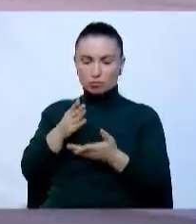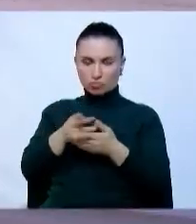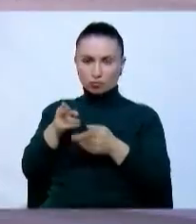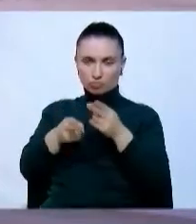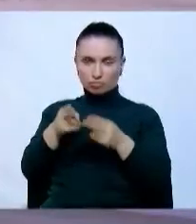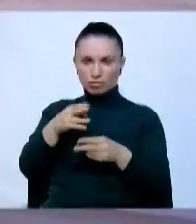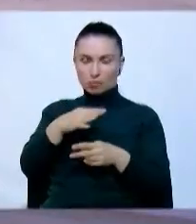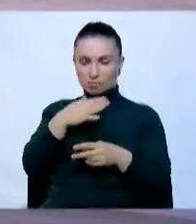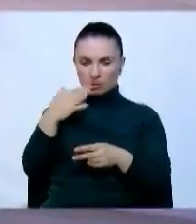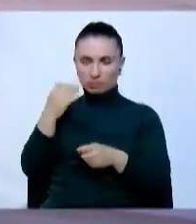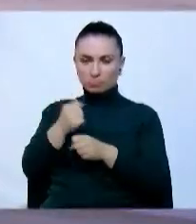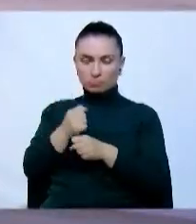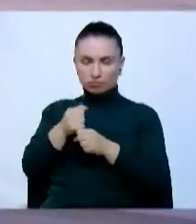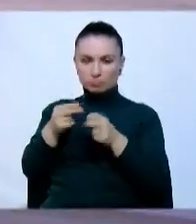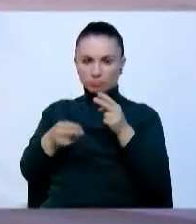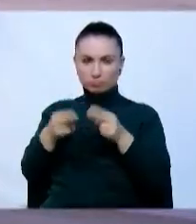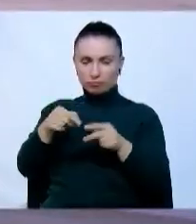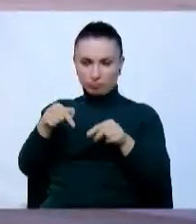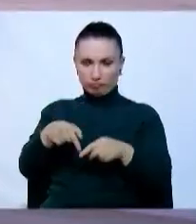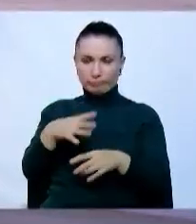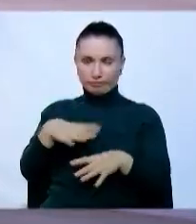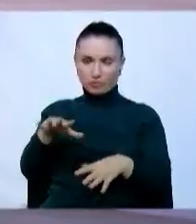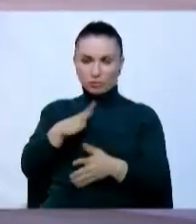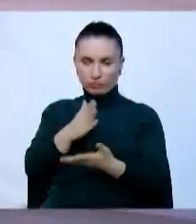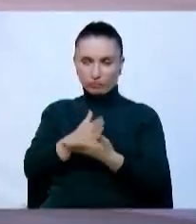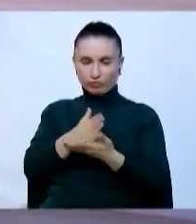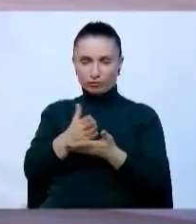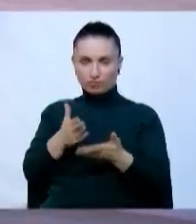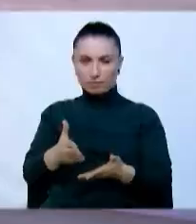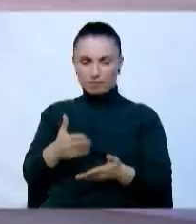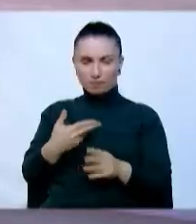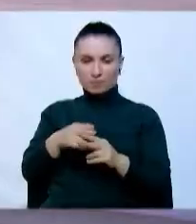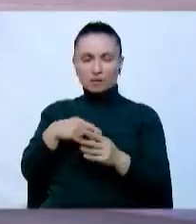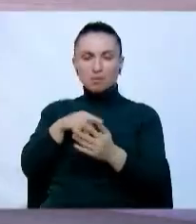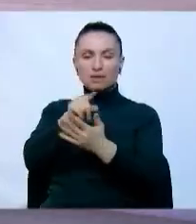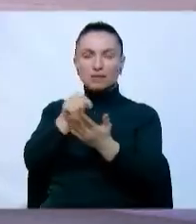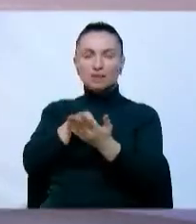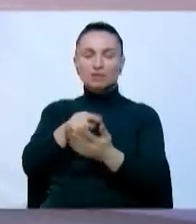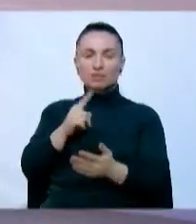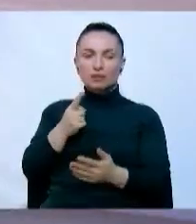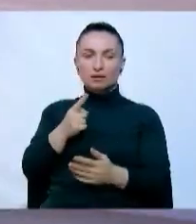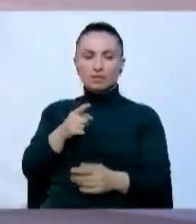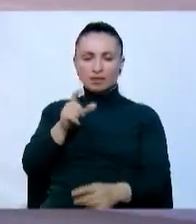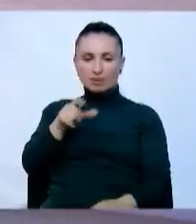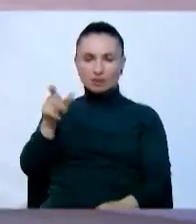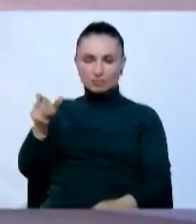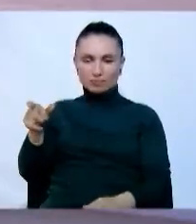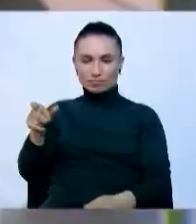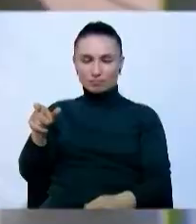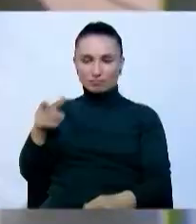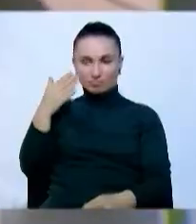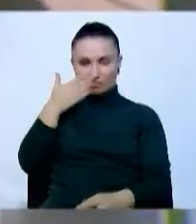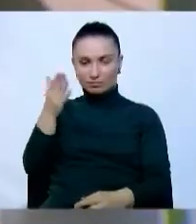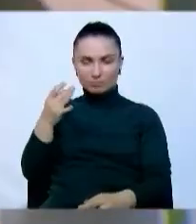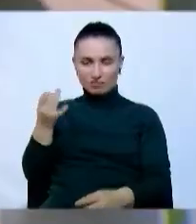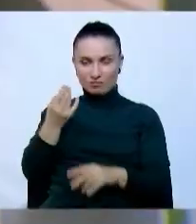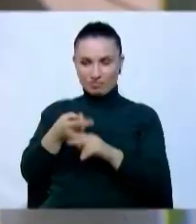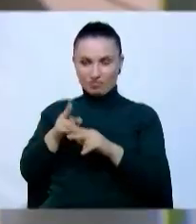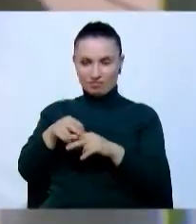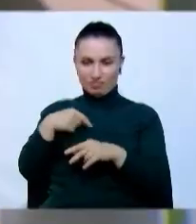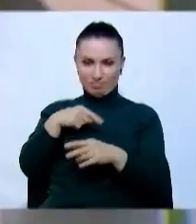საკმაოდ ბევრი კეთება ტარდება ჩვენს მიერ. მე ამ კითხვებს გისვამთ მაყურებლის ინტერესთან